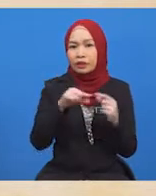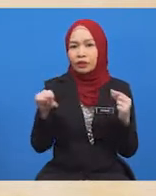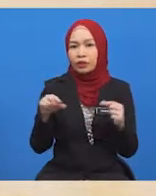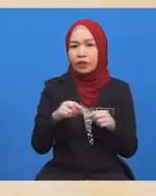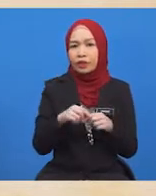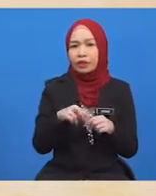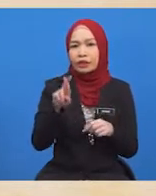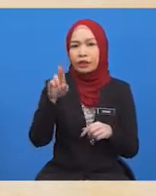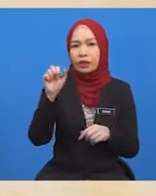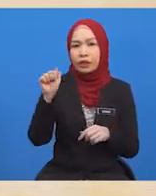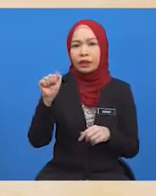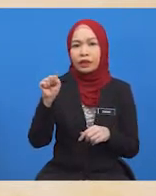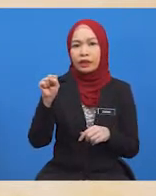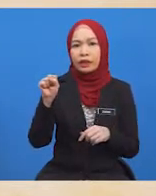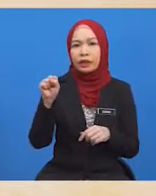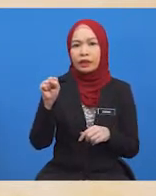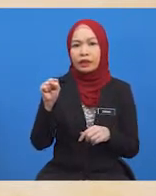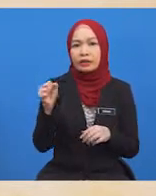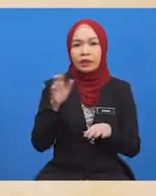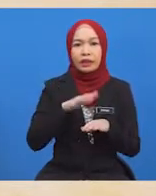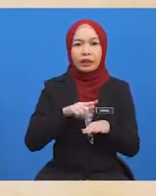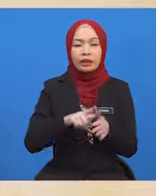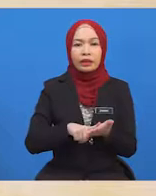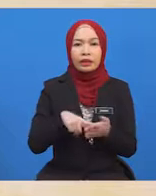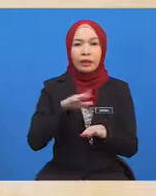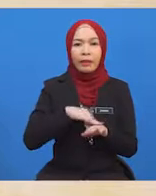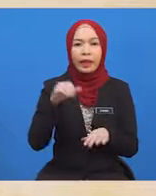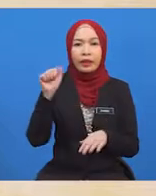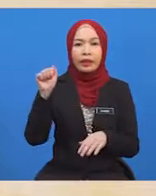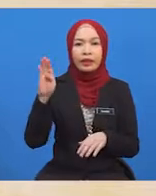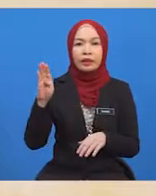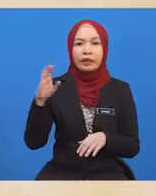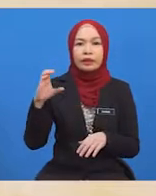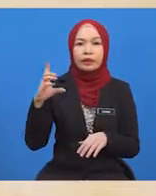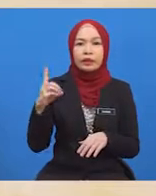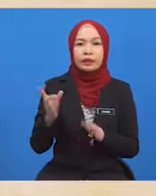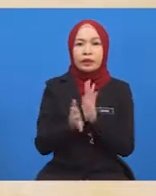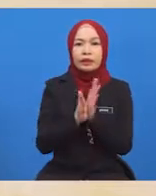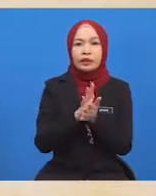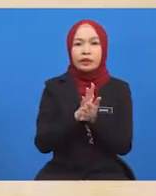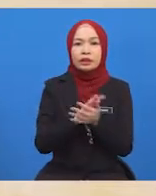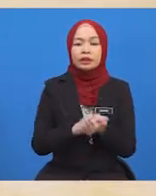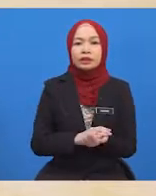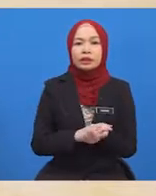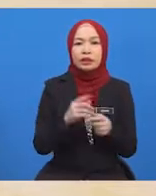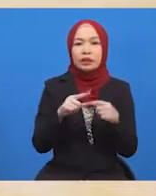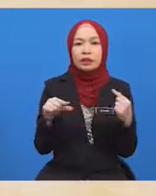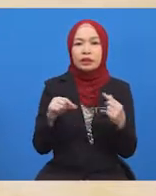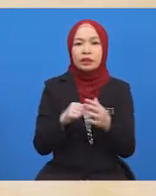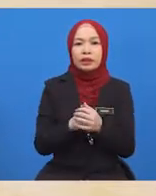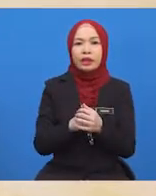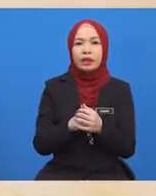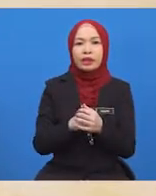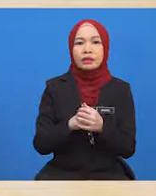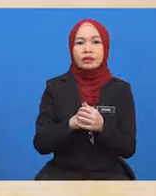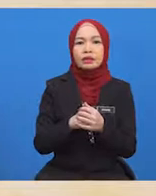ABCD. Garis lurus RS ialah unjuran ortogon bagi garis lurus PQ pada